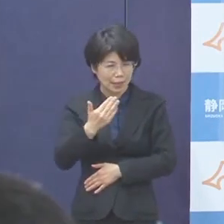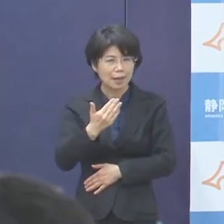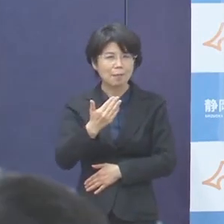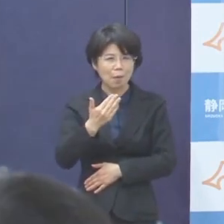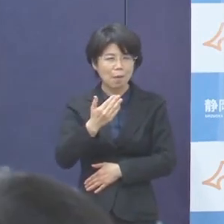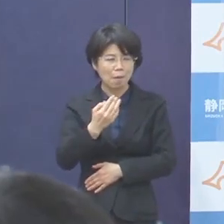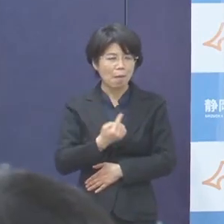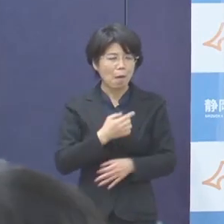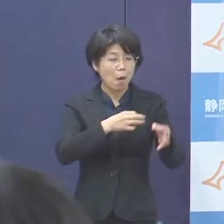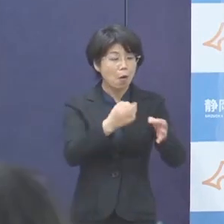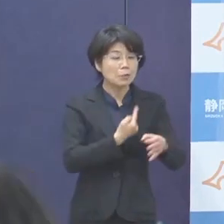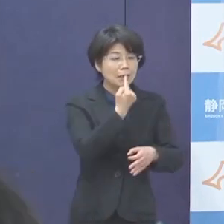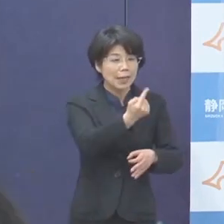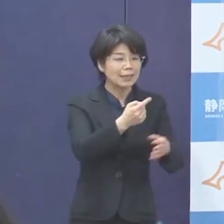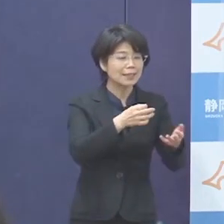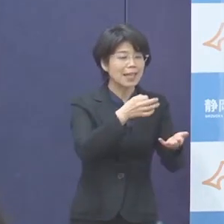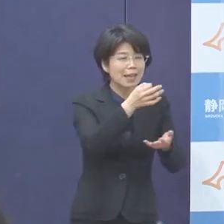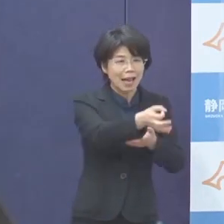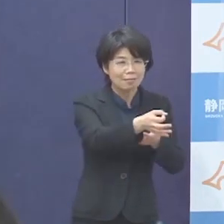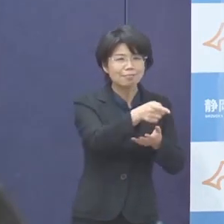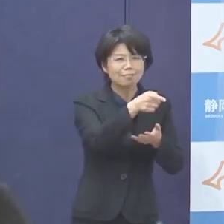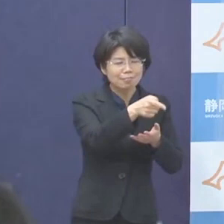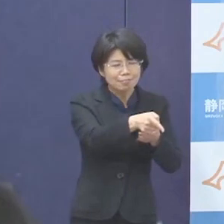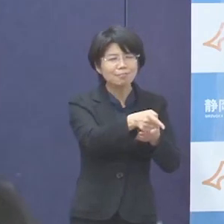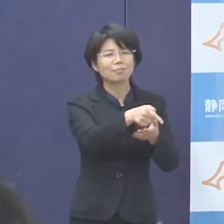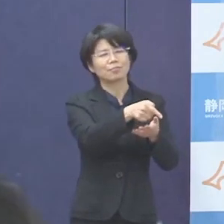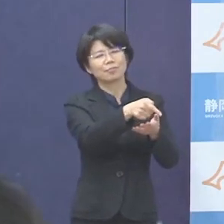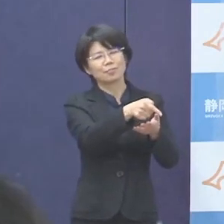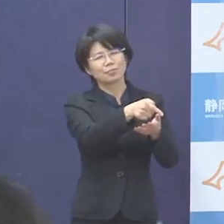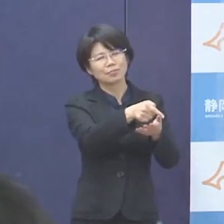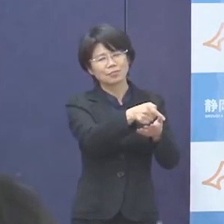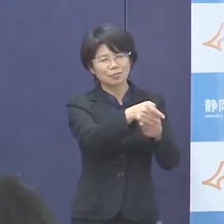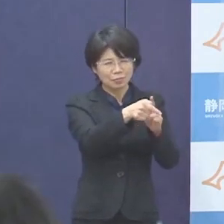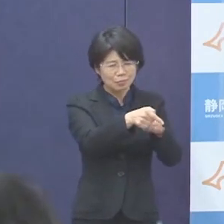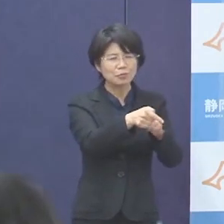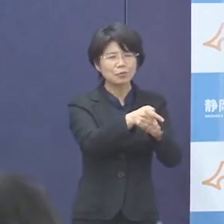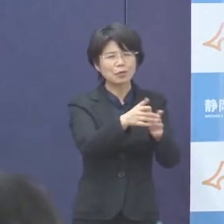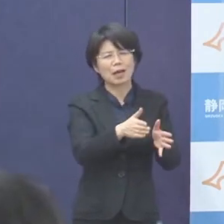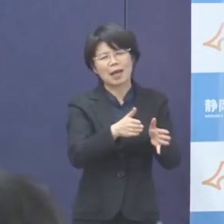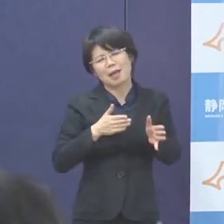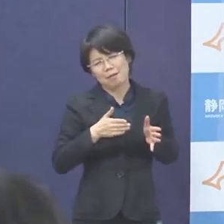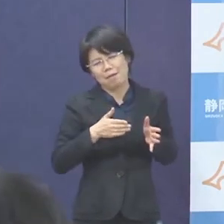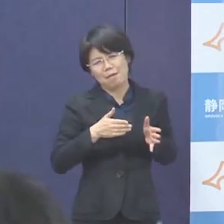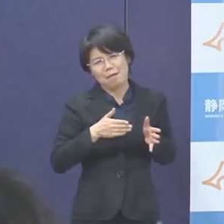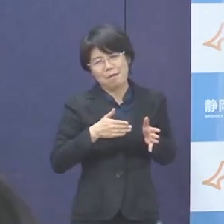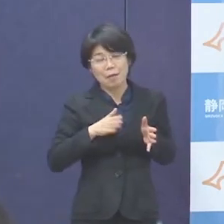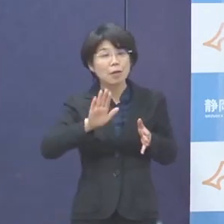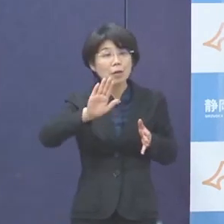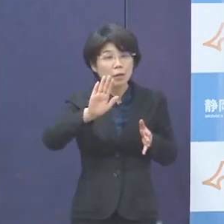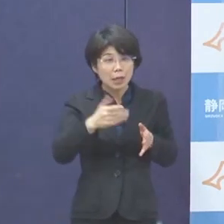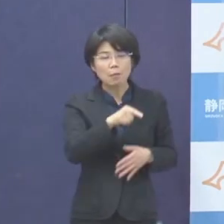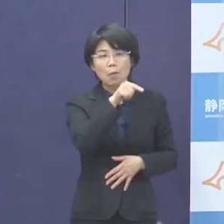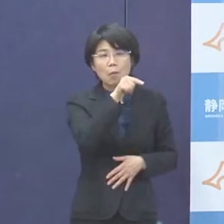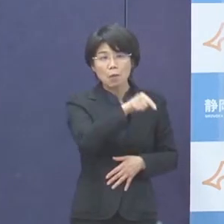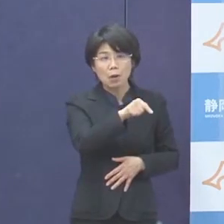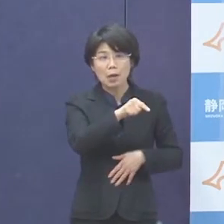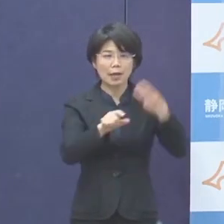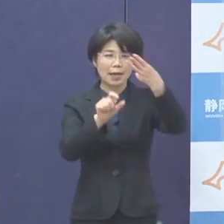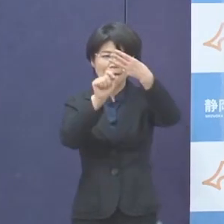自粛をお願いしてたんですけれども、この自粛を解きます。3月8日からこ